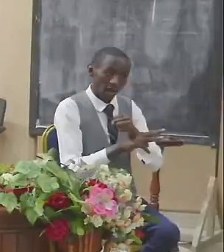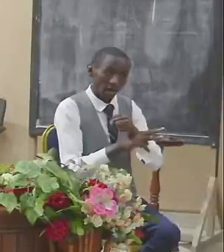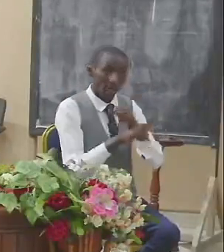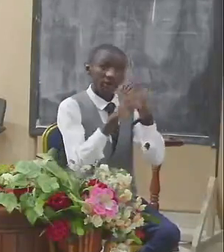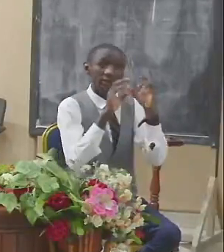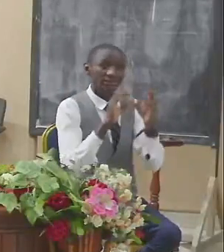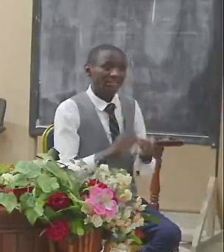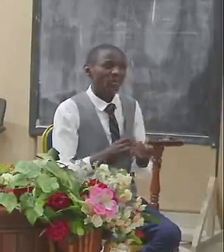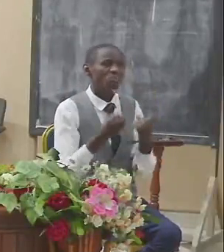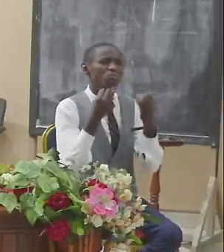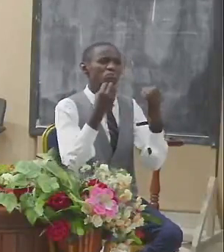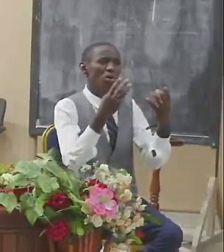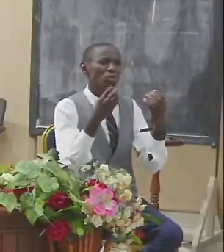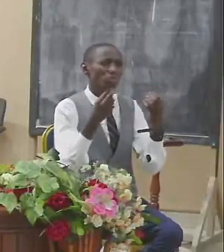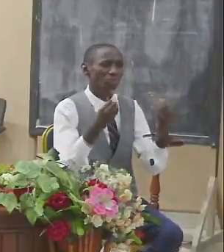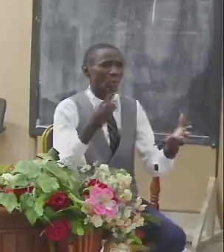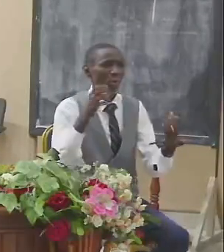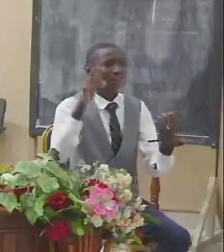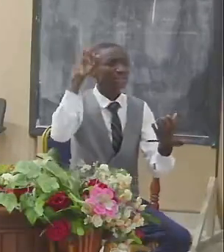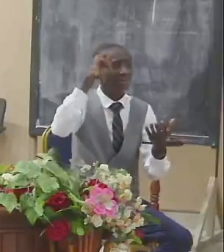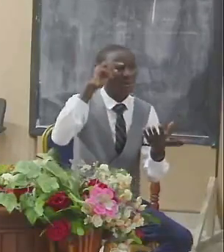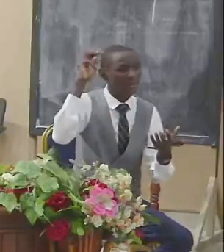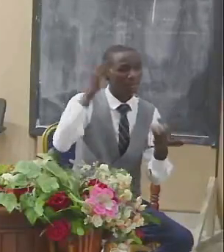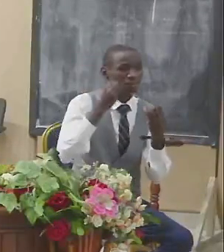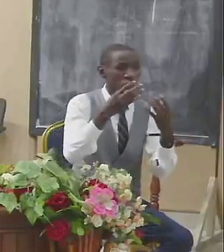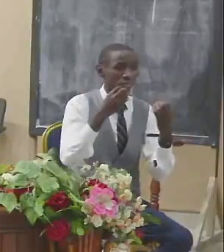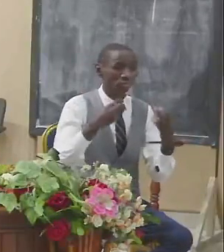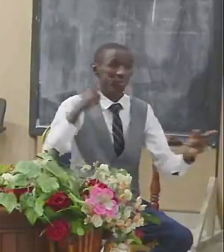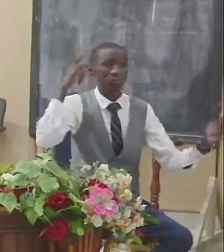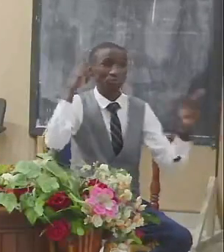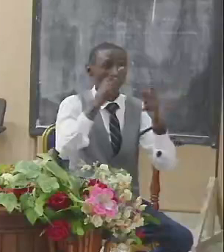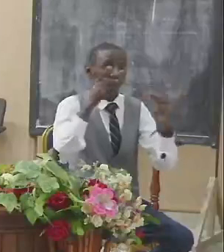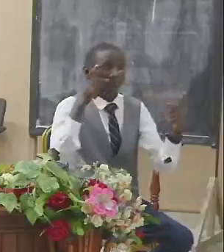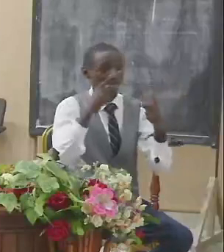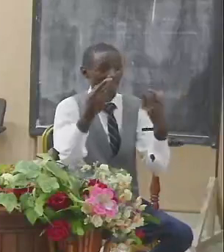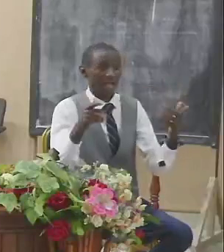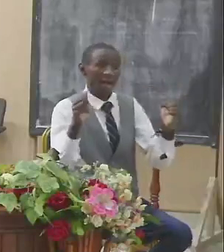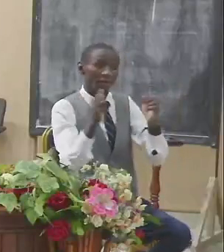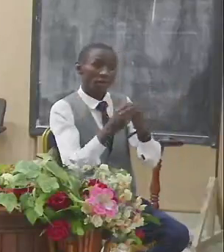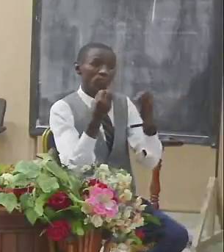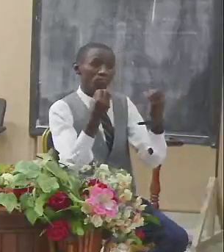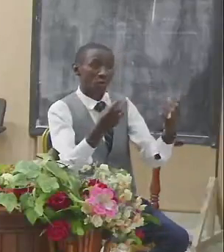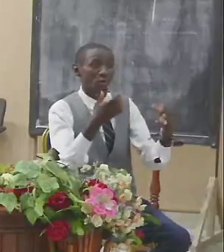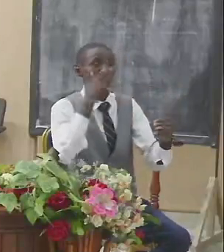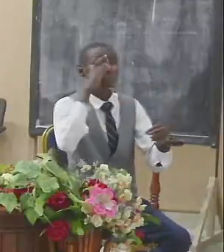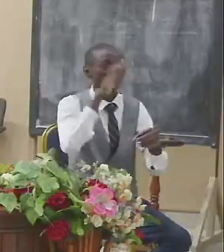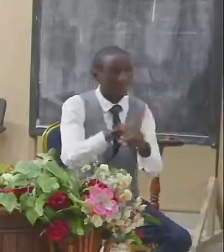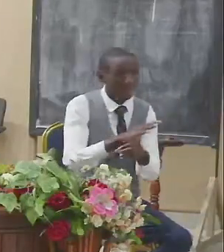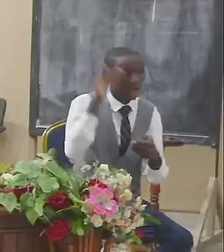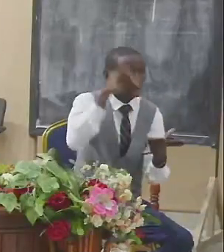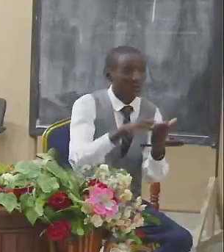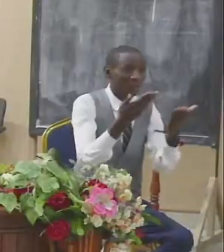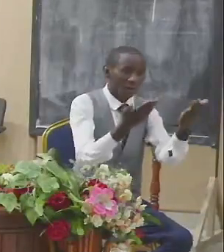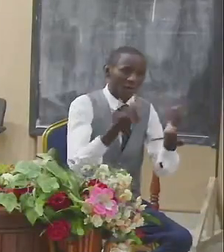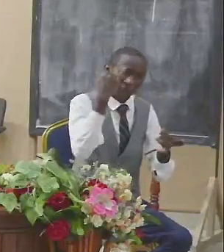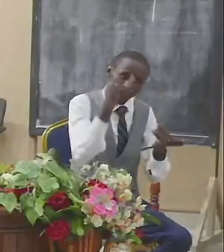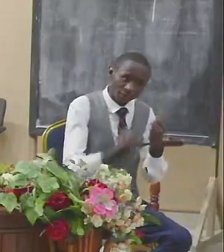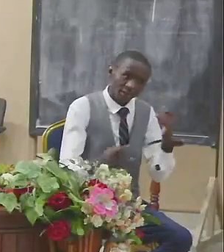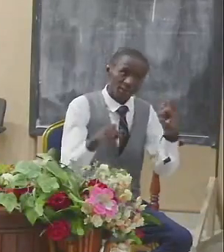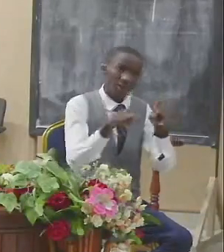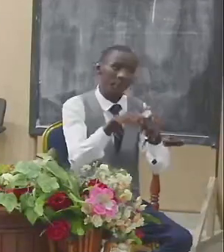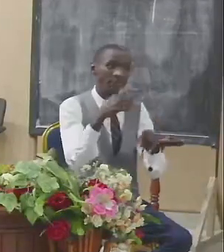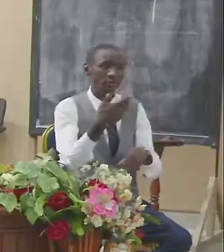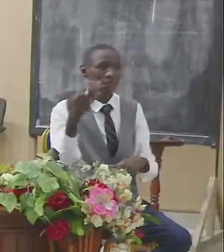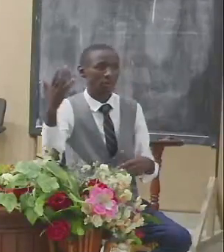de prophéties. Ya maunabi. Des centaines de promesses. Ya mamia zaidi ya 100 ya maunabi na maahadi. Na ndio vile agano jipya tena